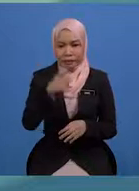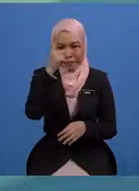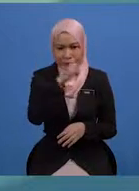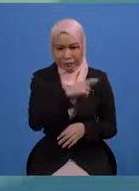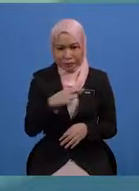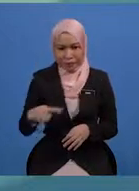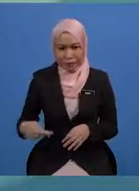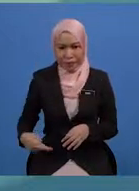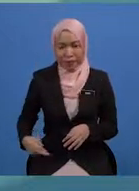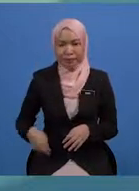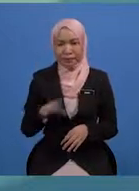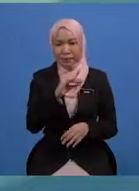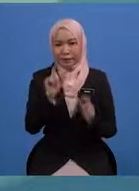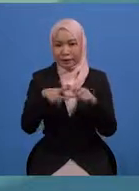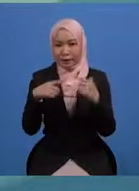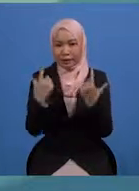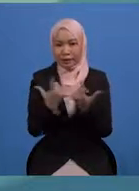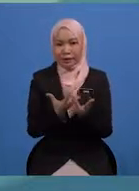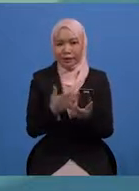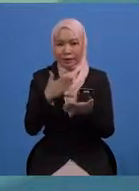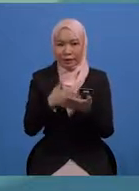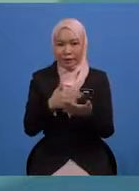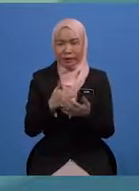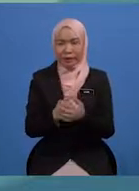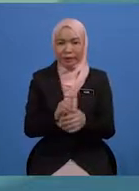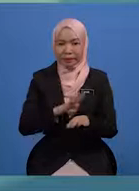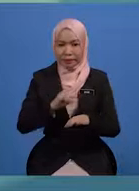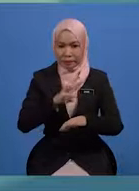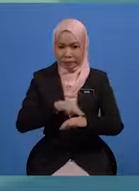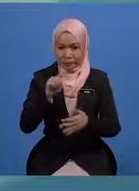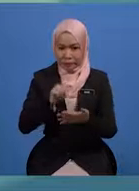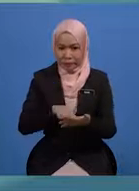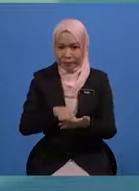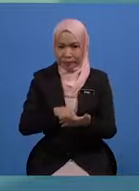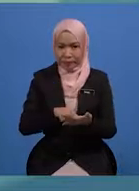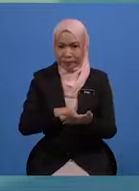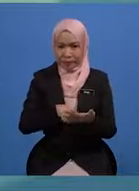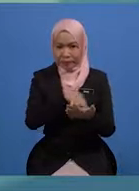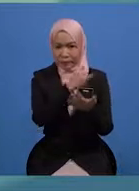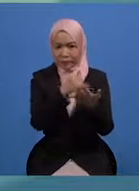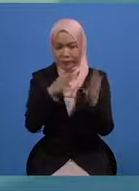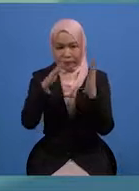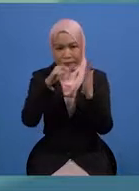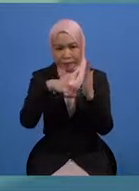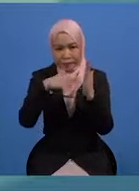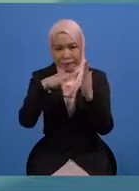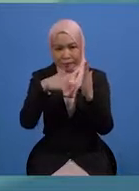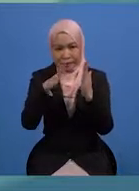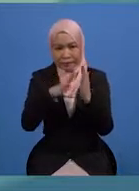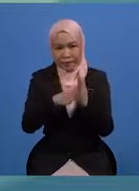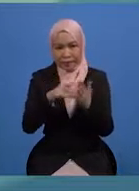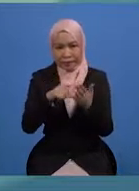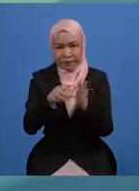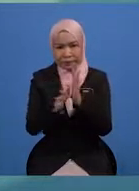bangsawan dan kelas pertengahan. Pada masa ini, karya seni catan Izel